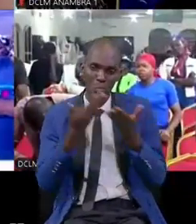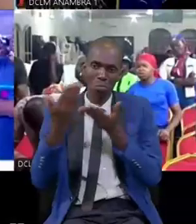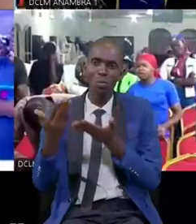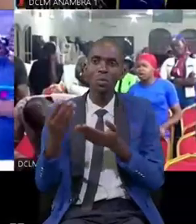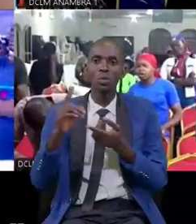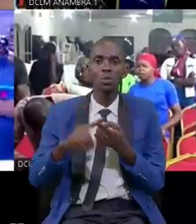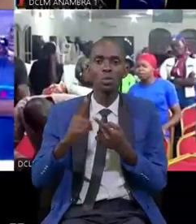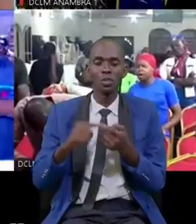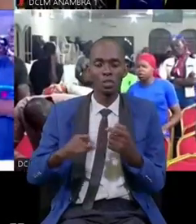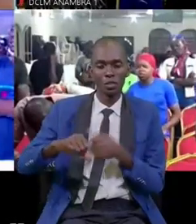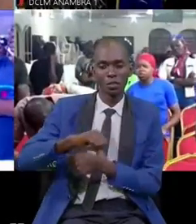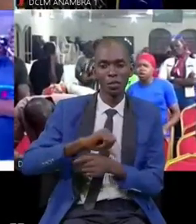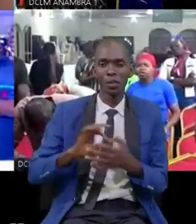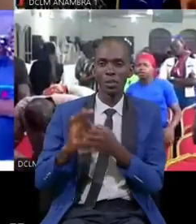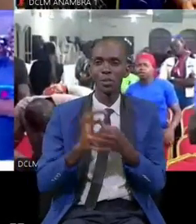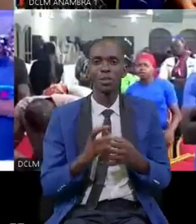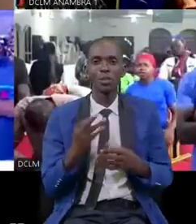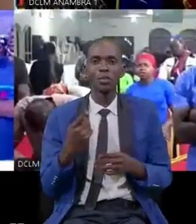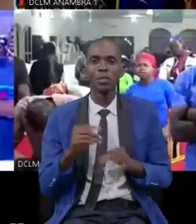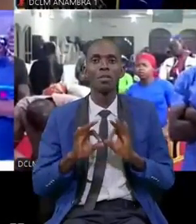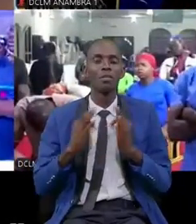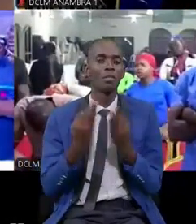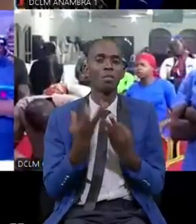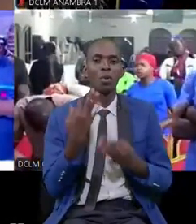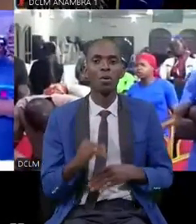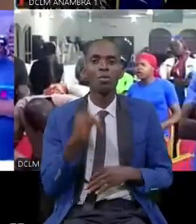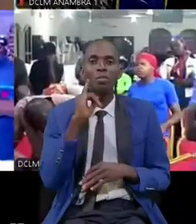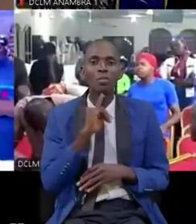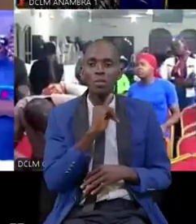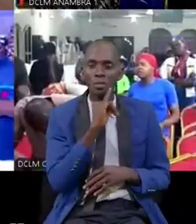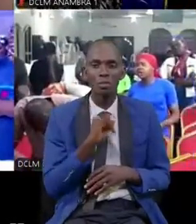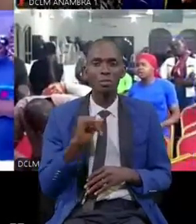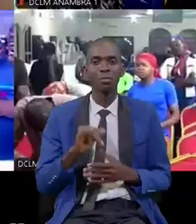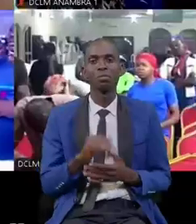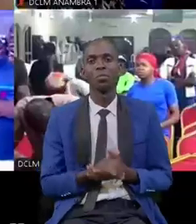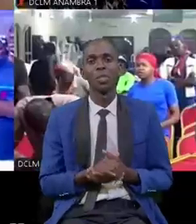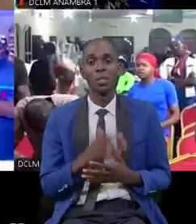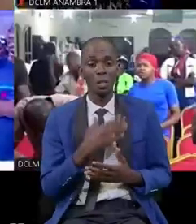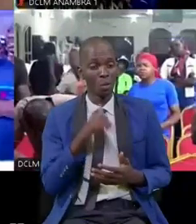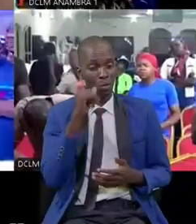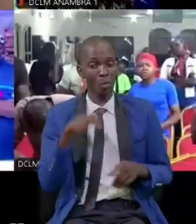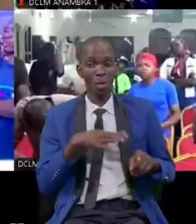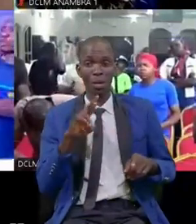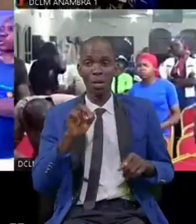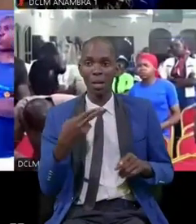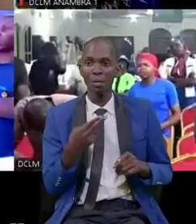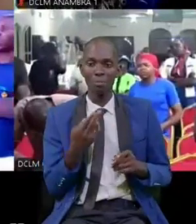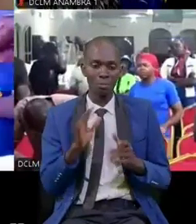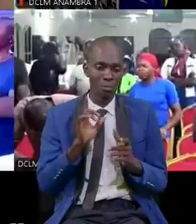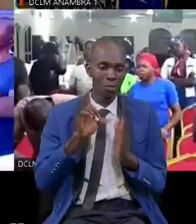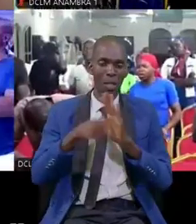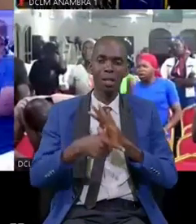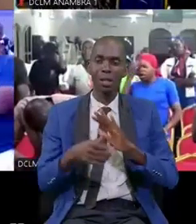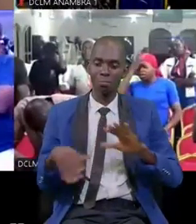elle est amenée à la communion de la famille d'Israël. Elle s'était même mariée en